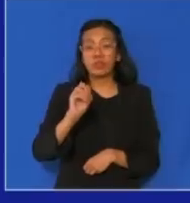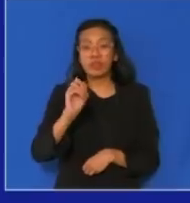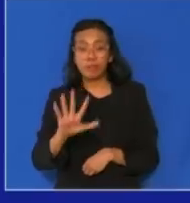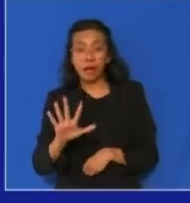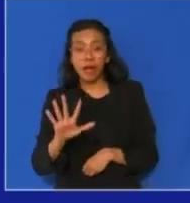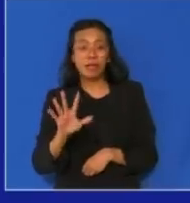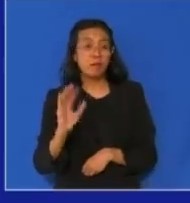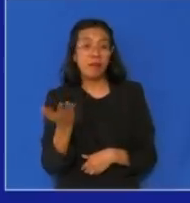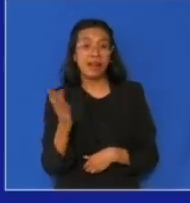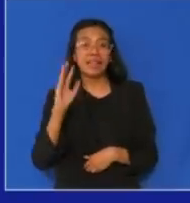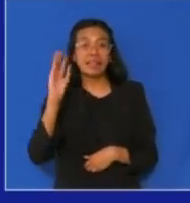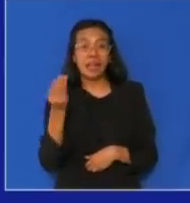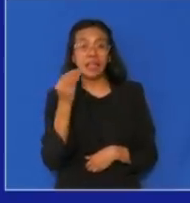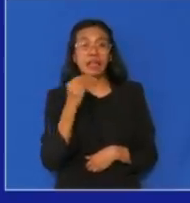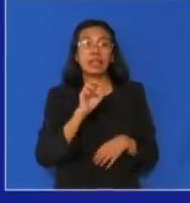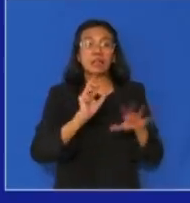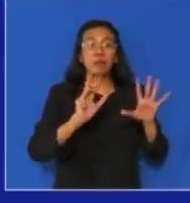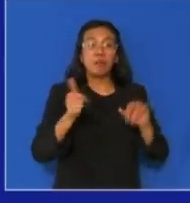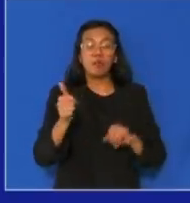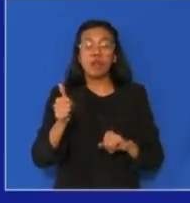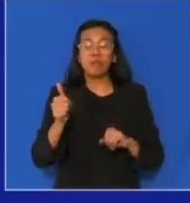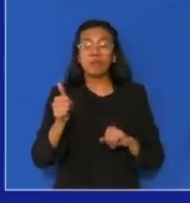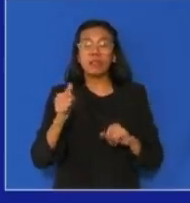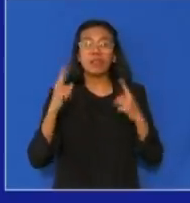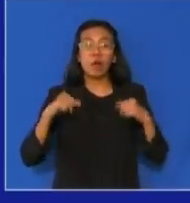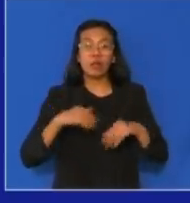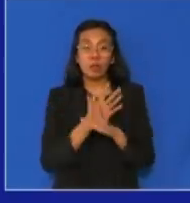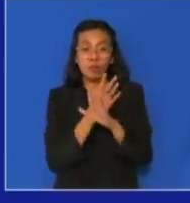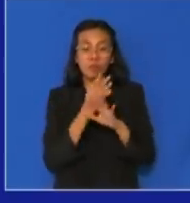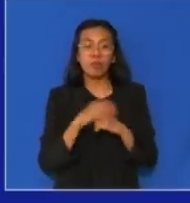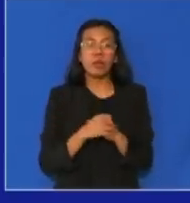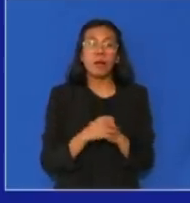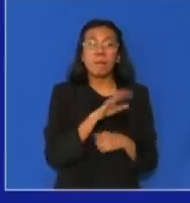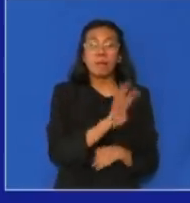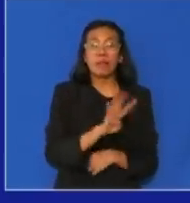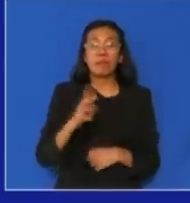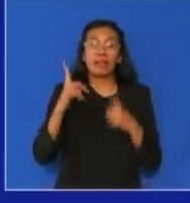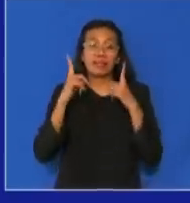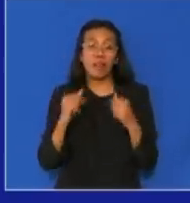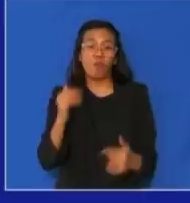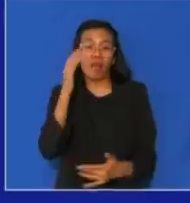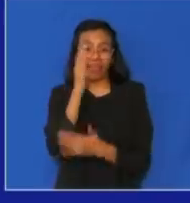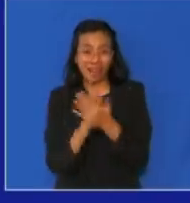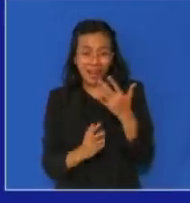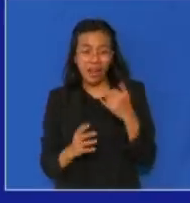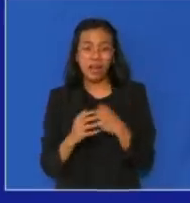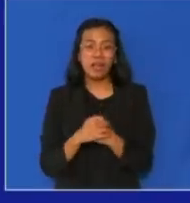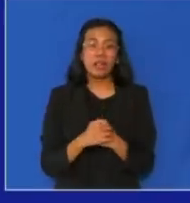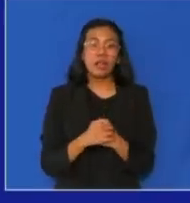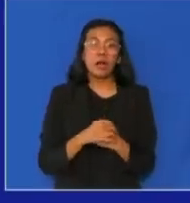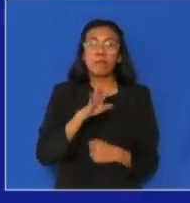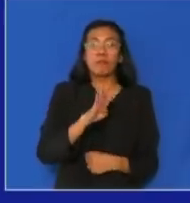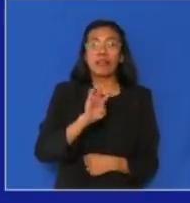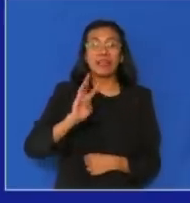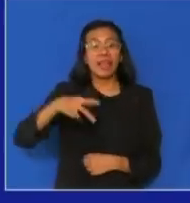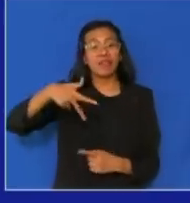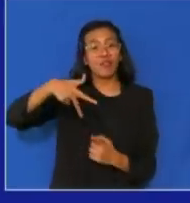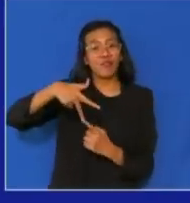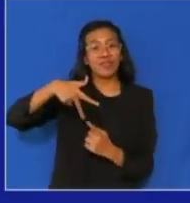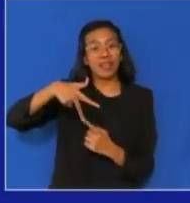96 orang ada di Jawa Timur 44 disuruh Jawa Tengah ada 43 di Sulawesi Selatan